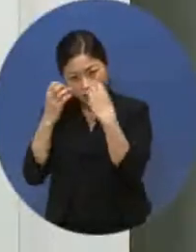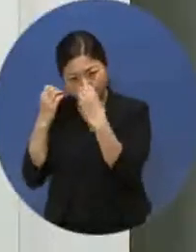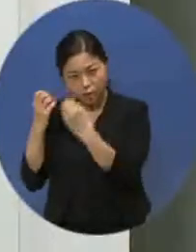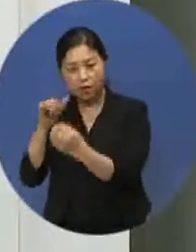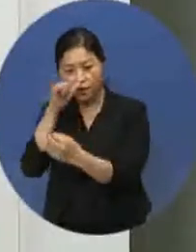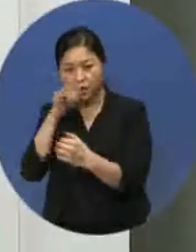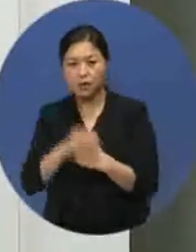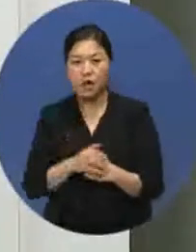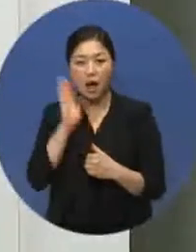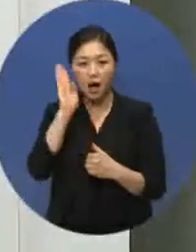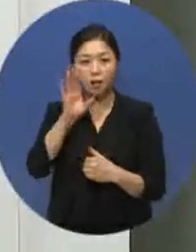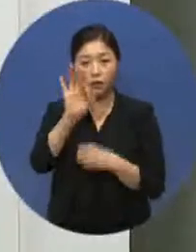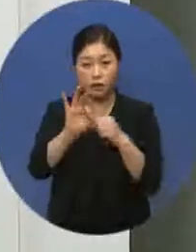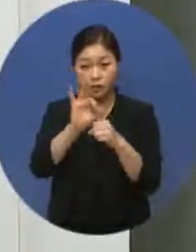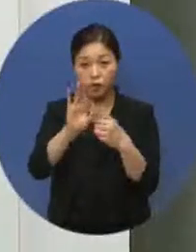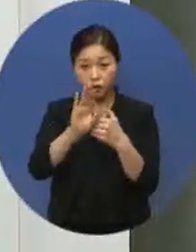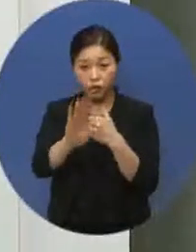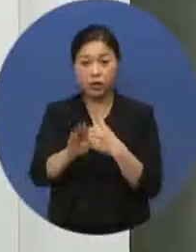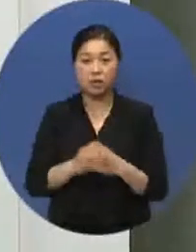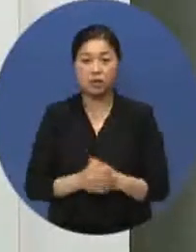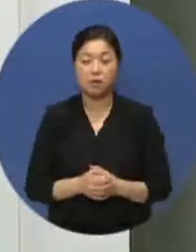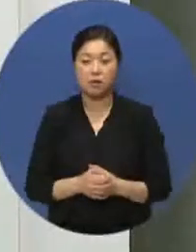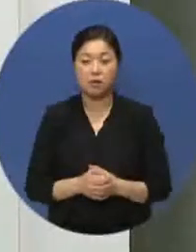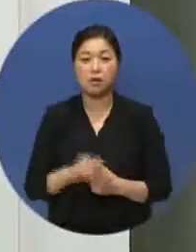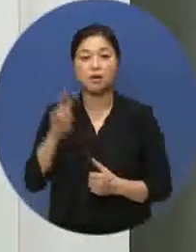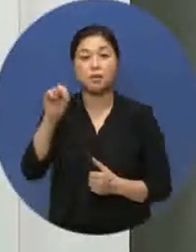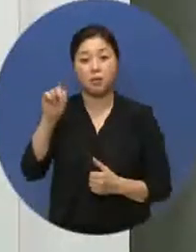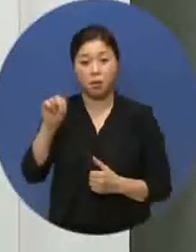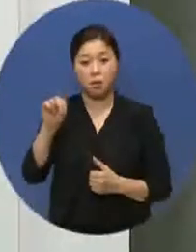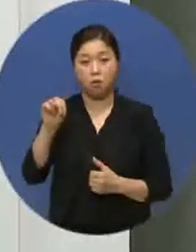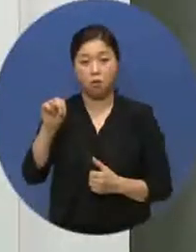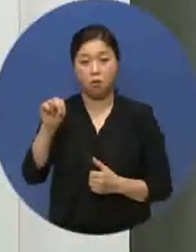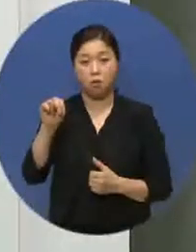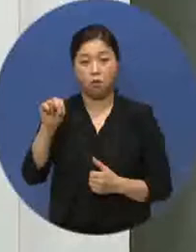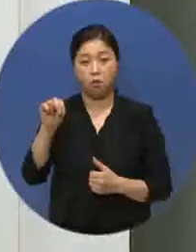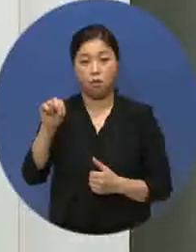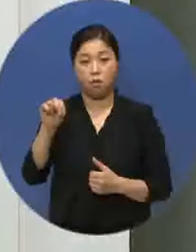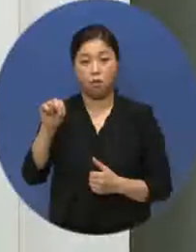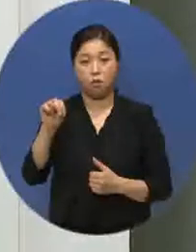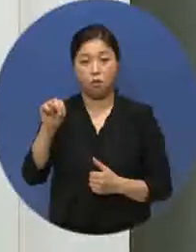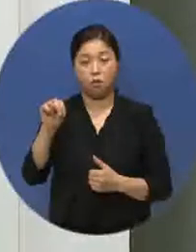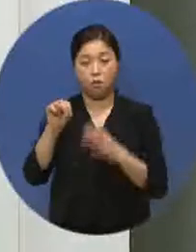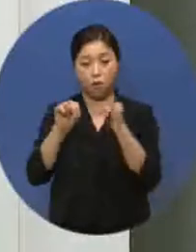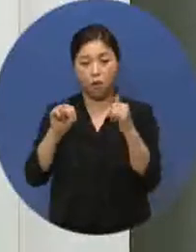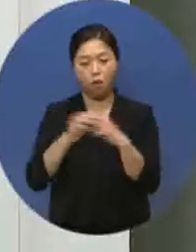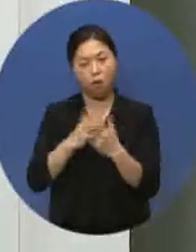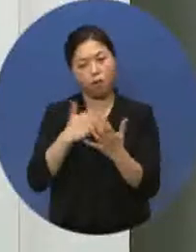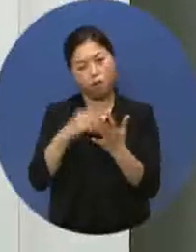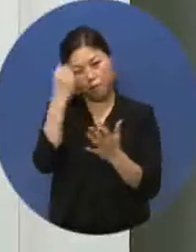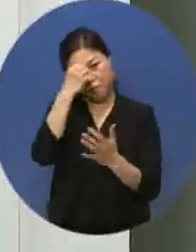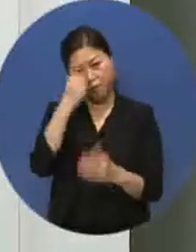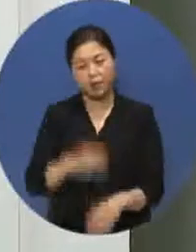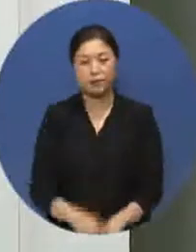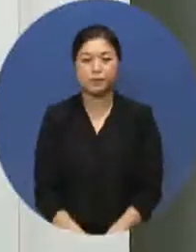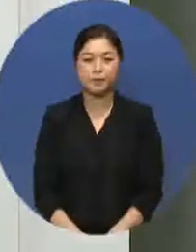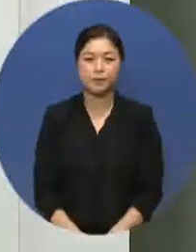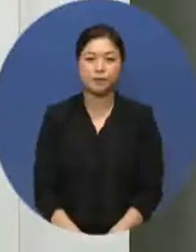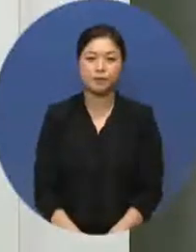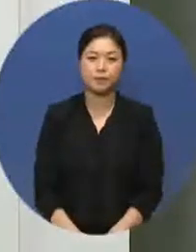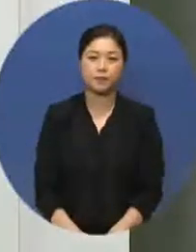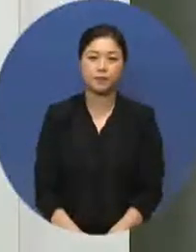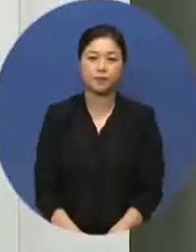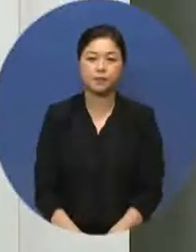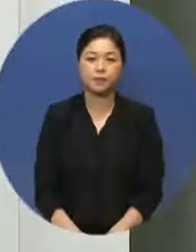앞으로 10년이면은 2만 명이 또 2만 명 아니에요. 네, 네. 그게 엄청난 숫자란 말이에요. 네, 그렇습니다.